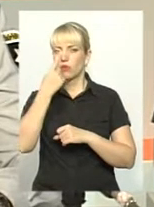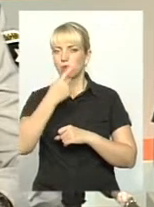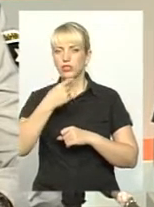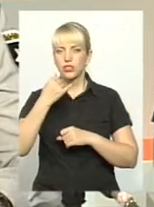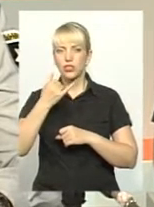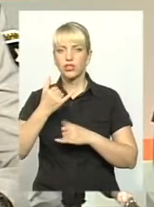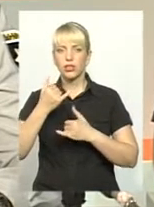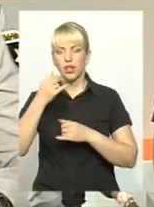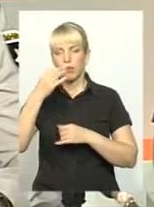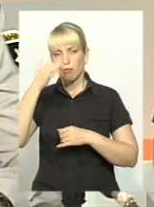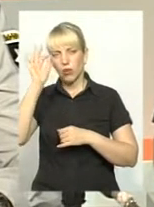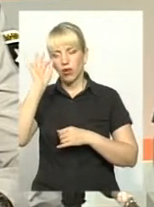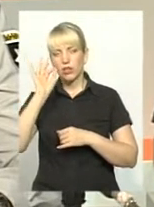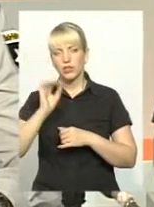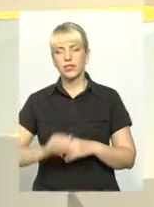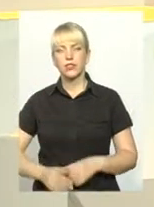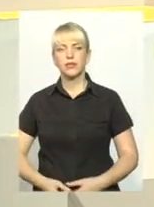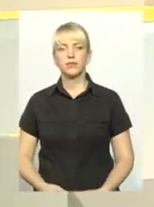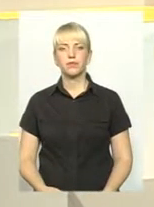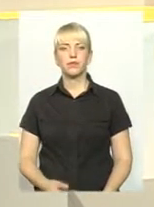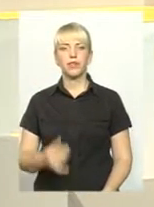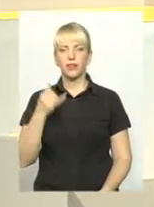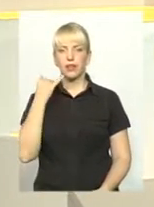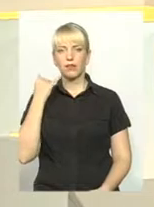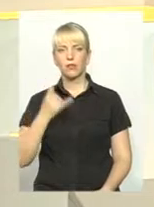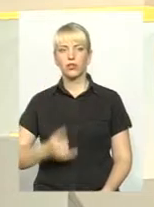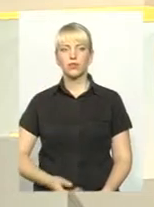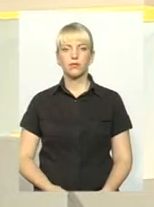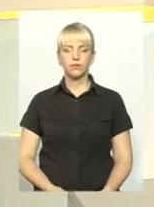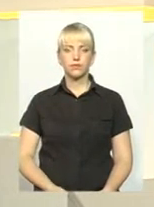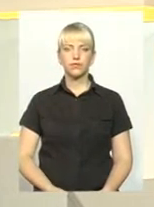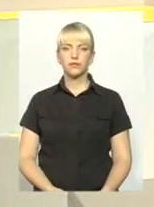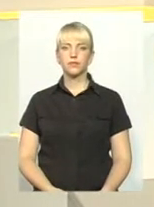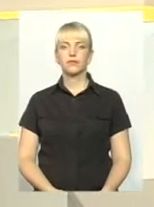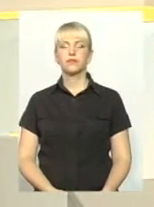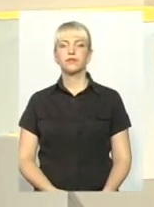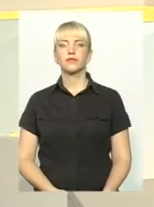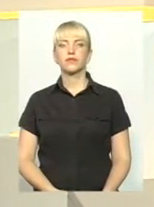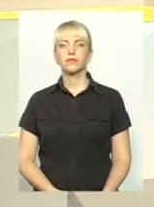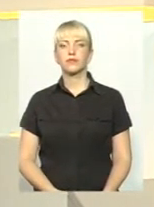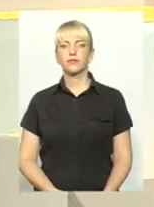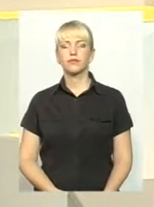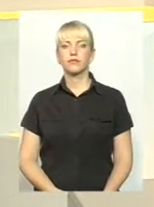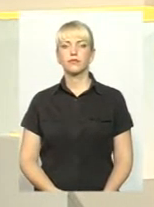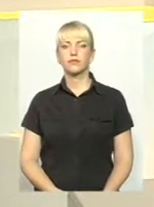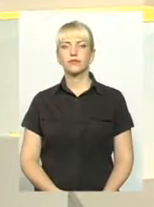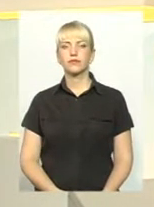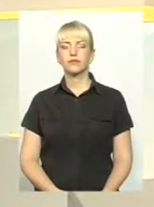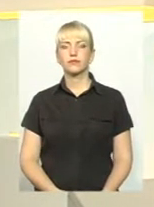Хмельниччини. Дякую за відповідь. 61-90-60. У нас є наступний дзвінок. Слухаємо вас. Говоріть, будь ласка.